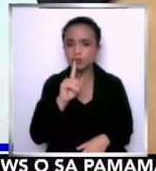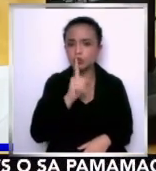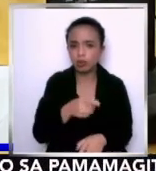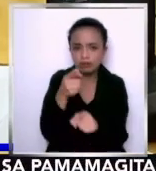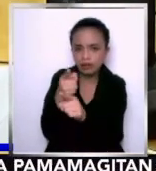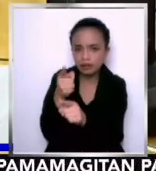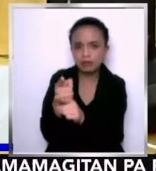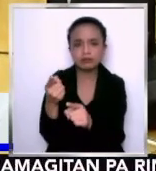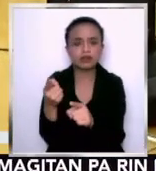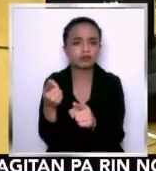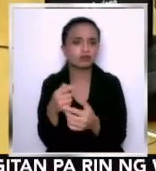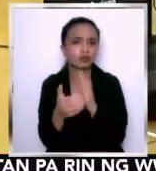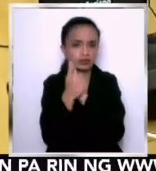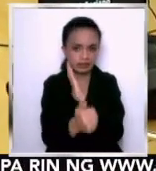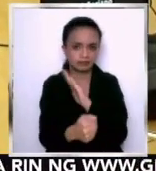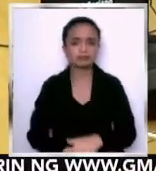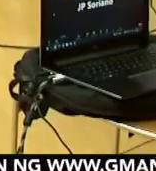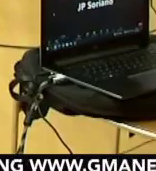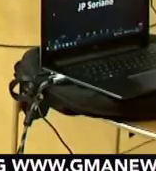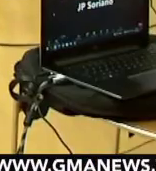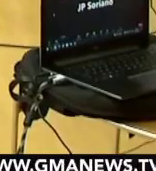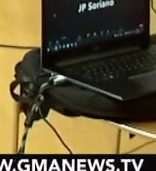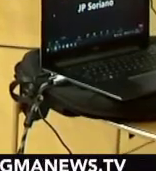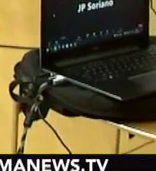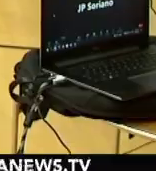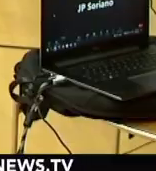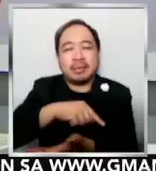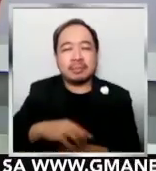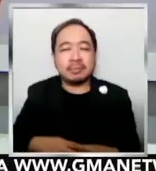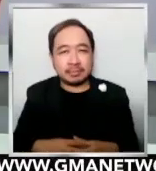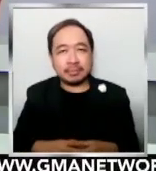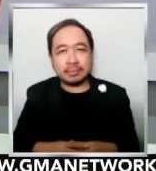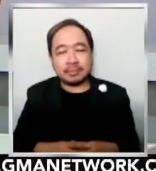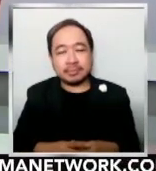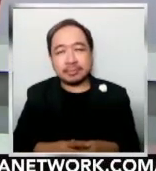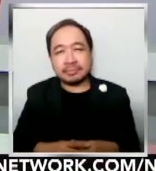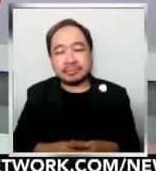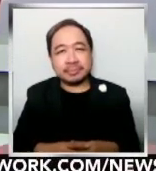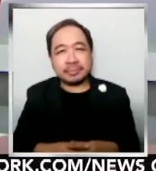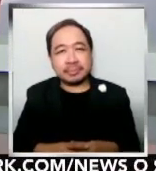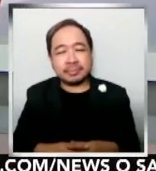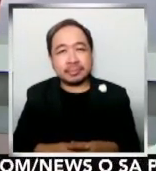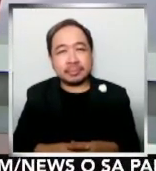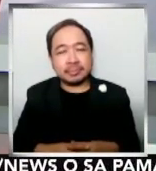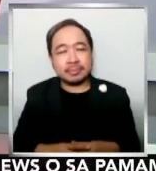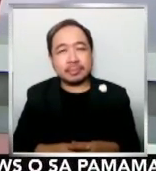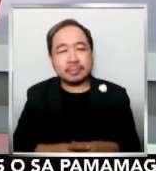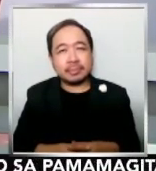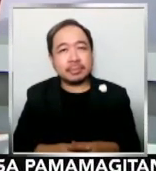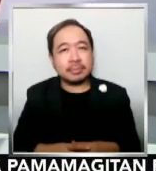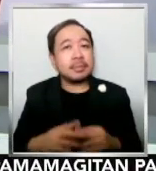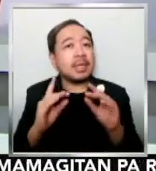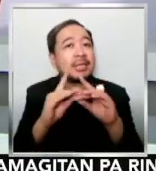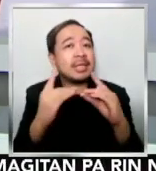skill. JP Soriano, Nakatutok, 24 Oras. Hindi maipapangako ng Department of Trade